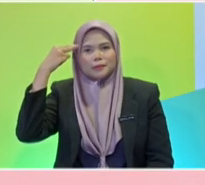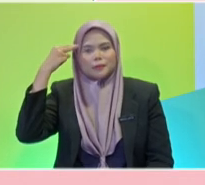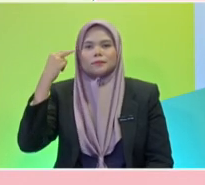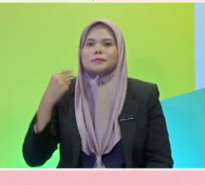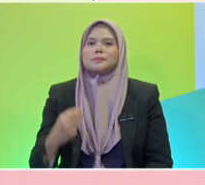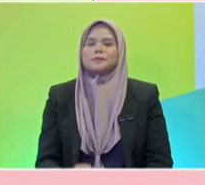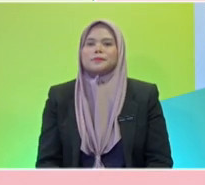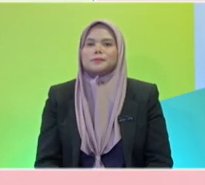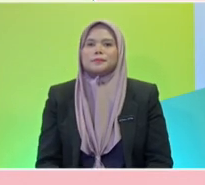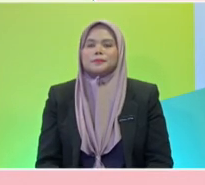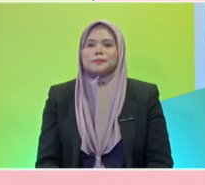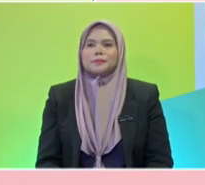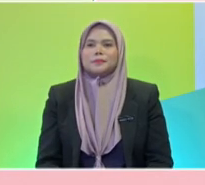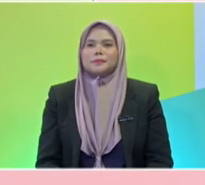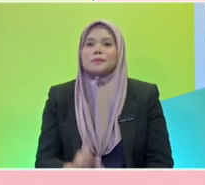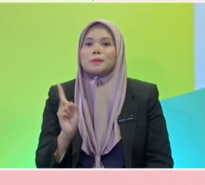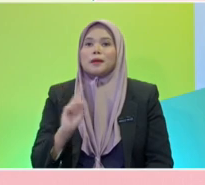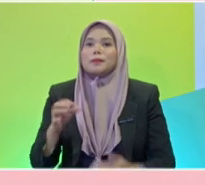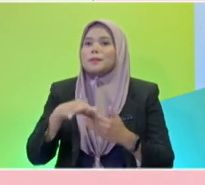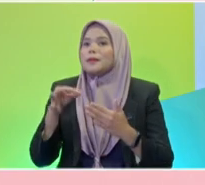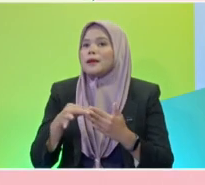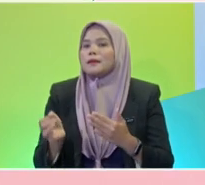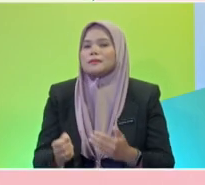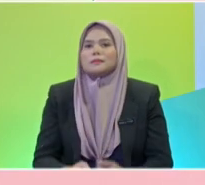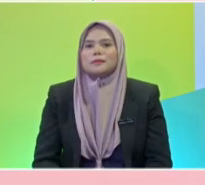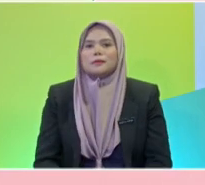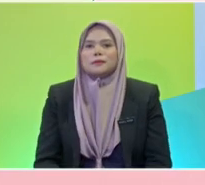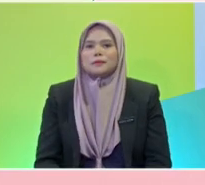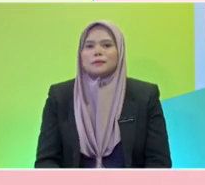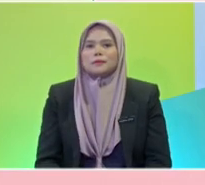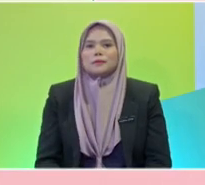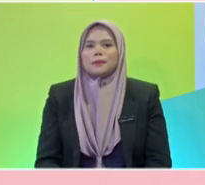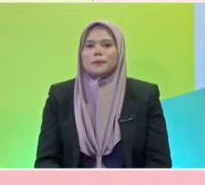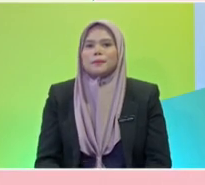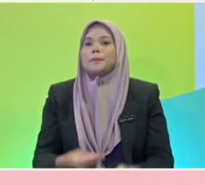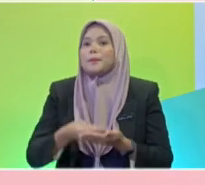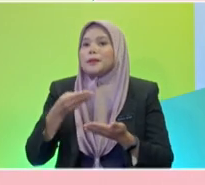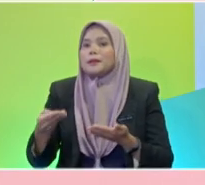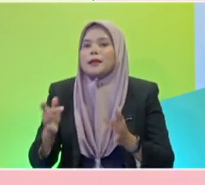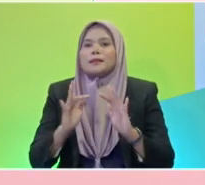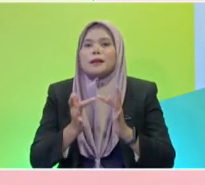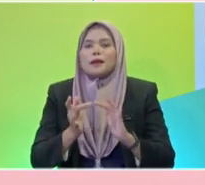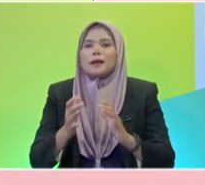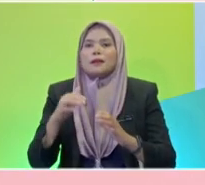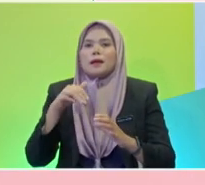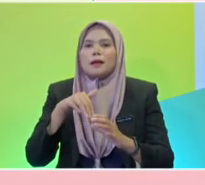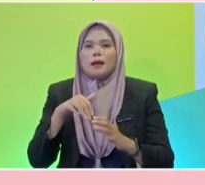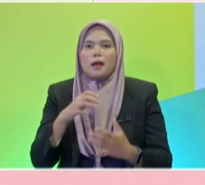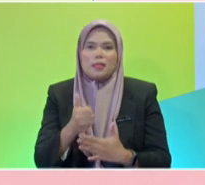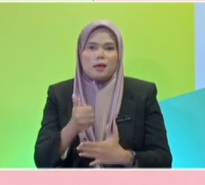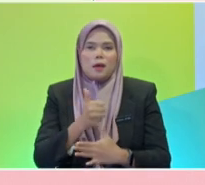yang mana kah pilihan kamu Faris pembelian secara dalam talian atau pergi ke pasar